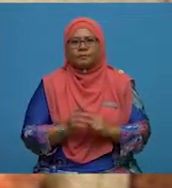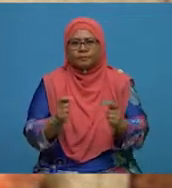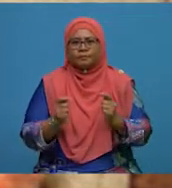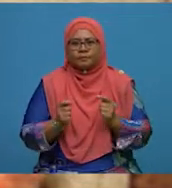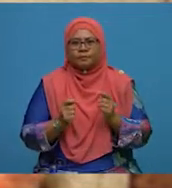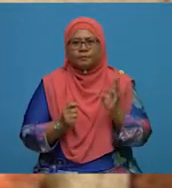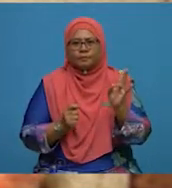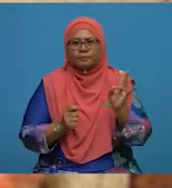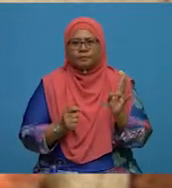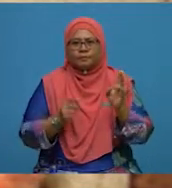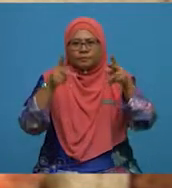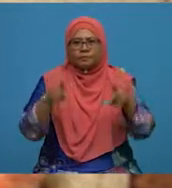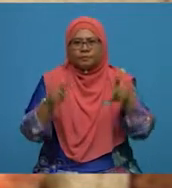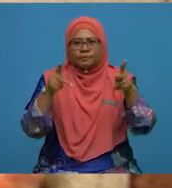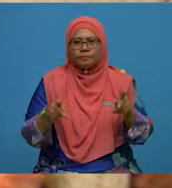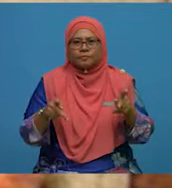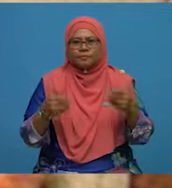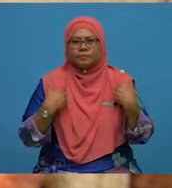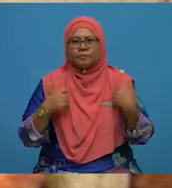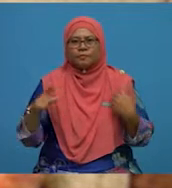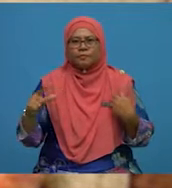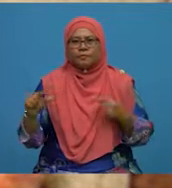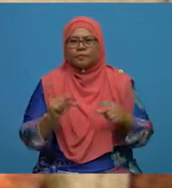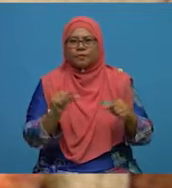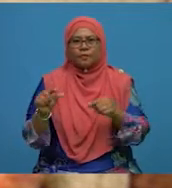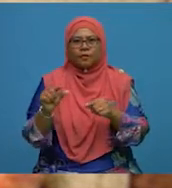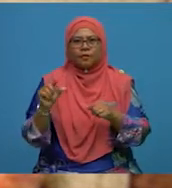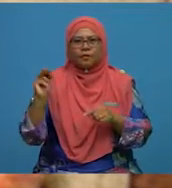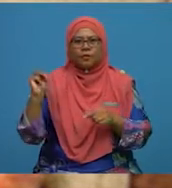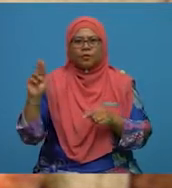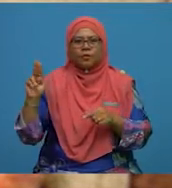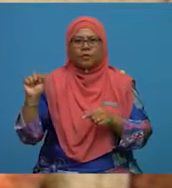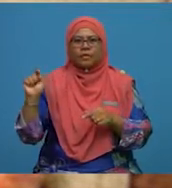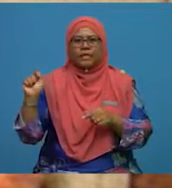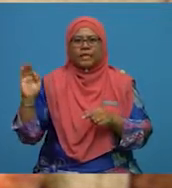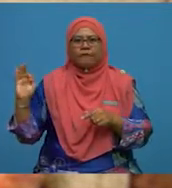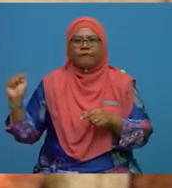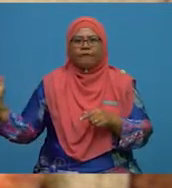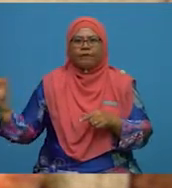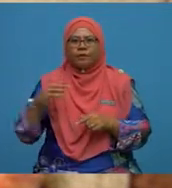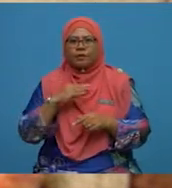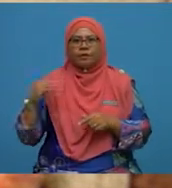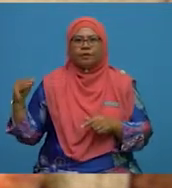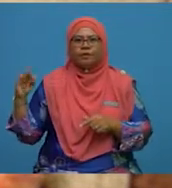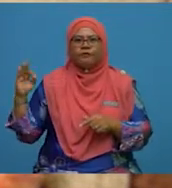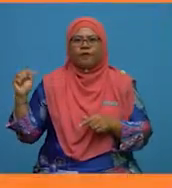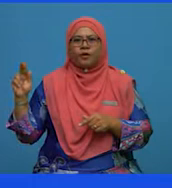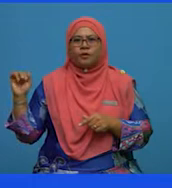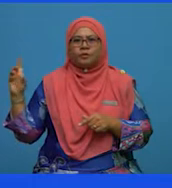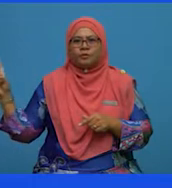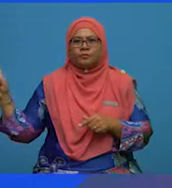Reaksi ketujuh pelajar-pelajar adalah gerakan Mustafa Kamil dan Muhammad Farid.